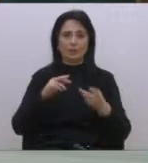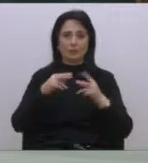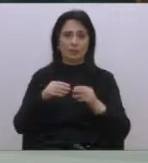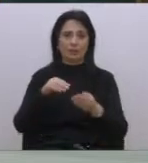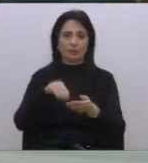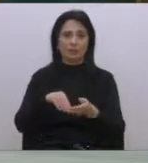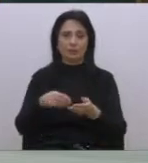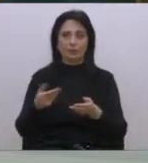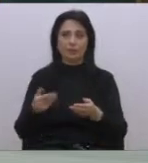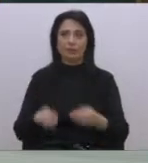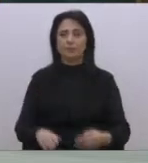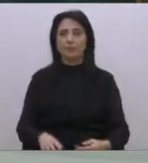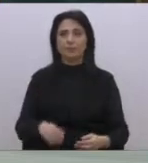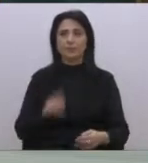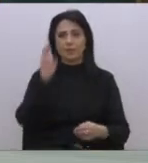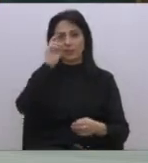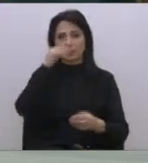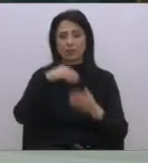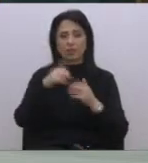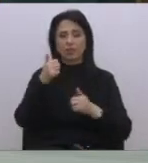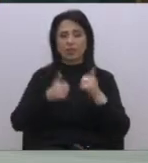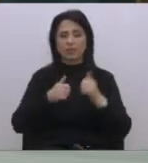am pachet și